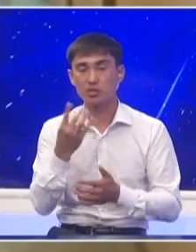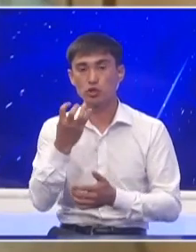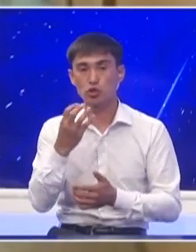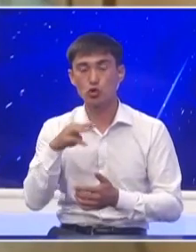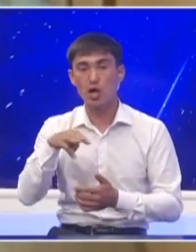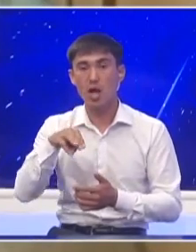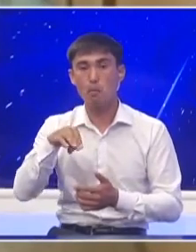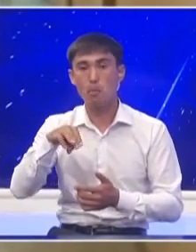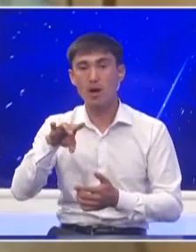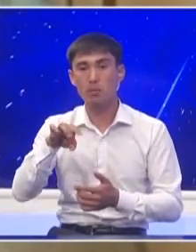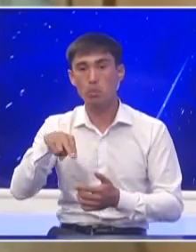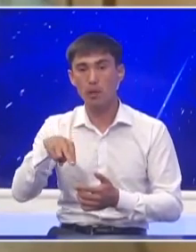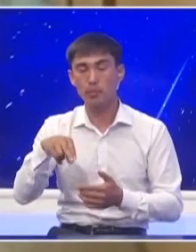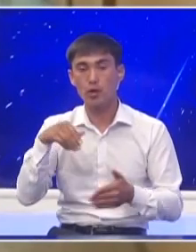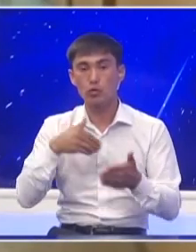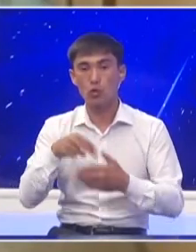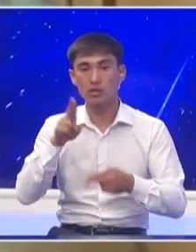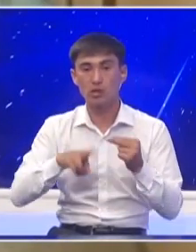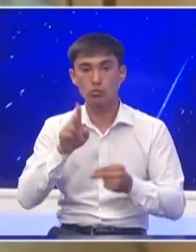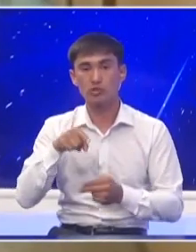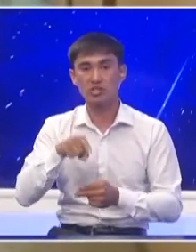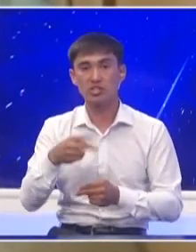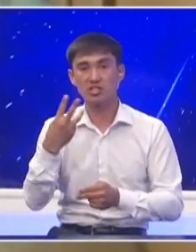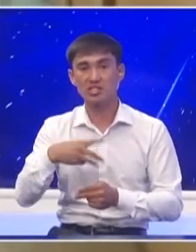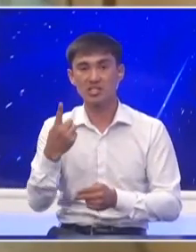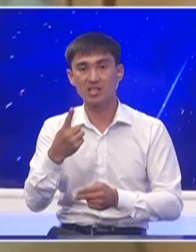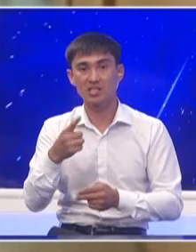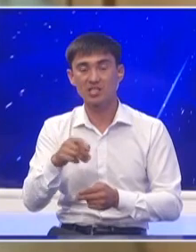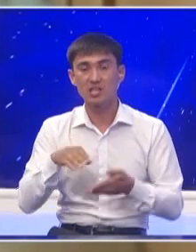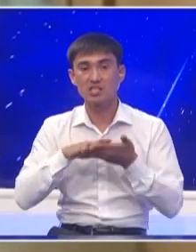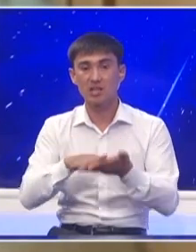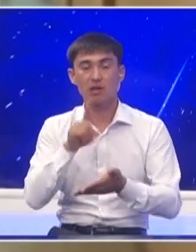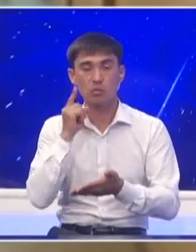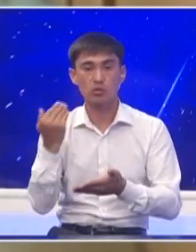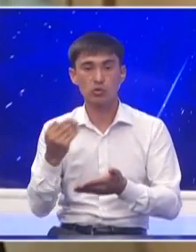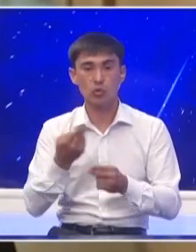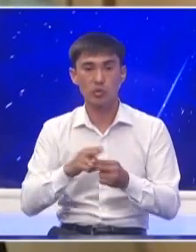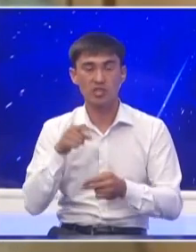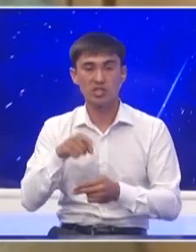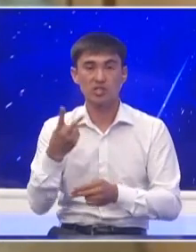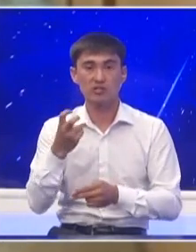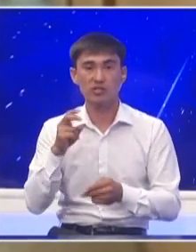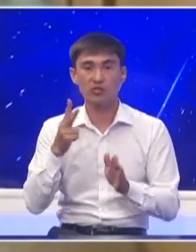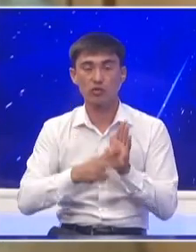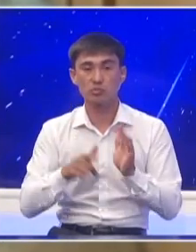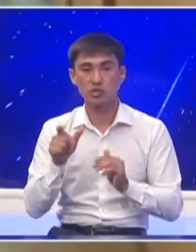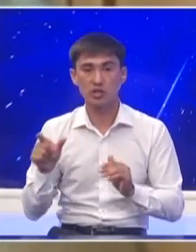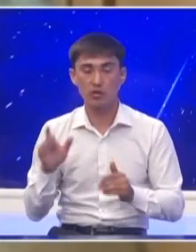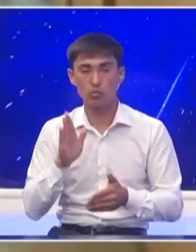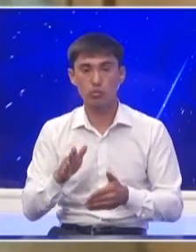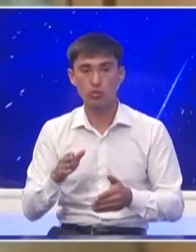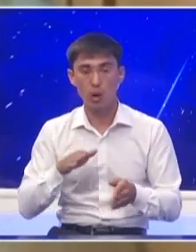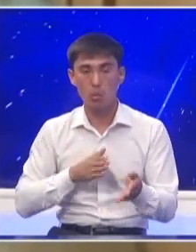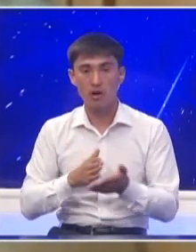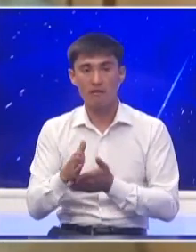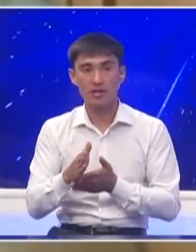До конца года будет рассмотрено 1031 заявок от молодежи, и кроме этого 1280 человек будут